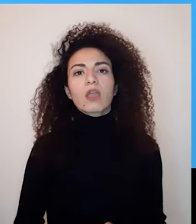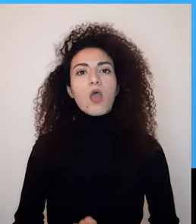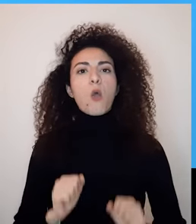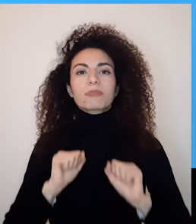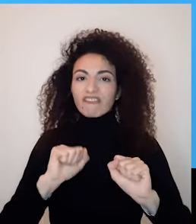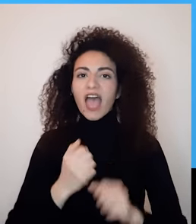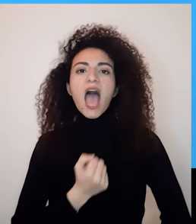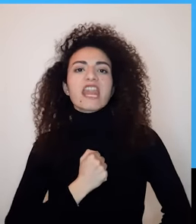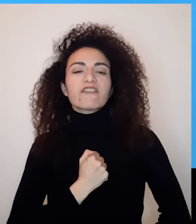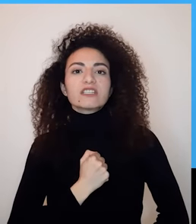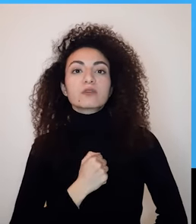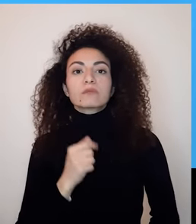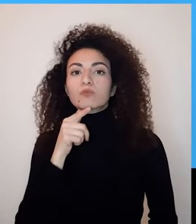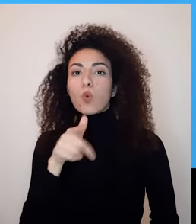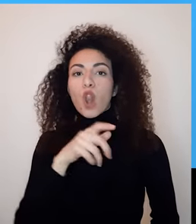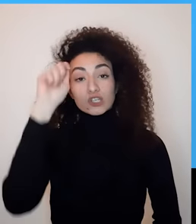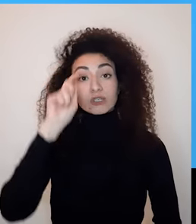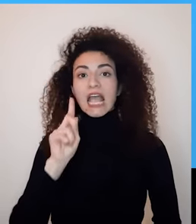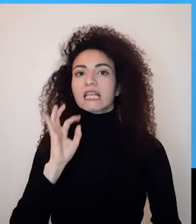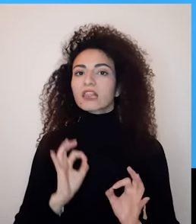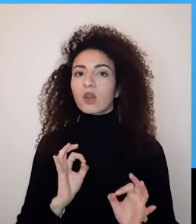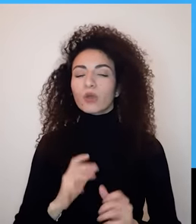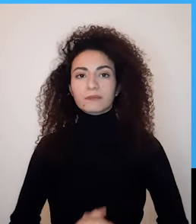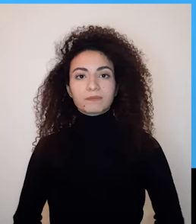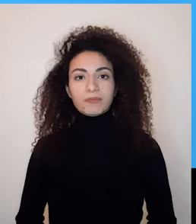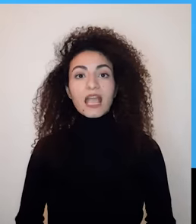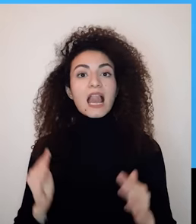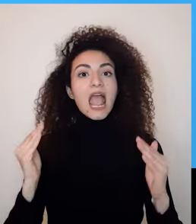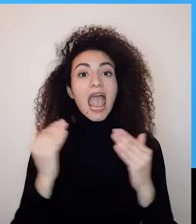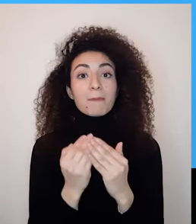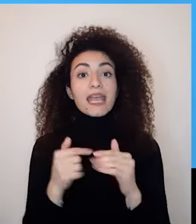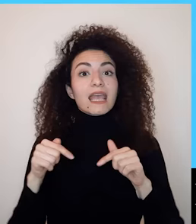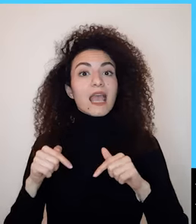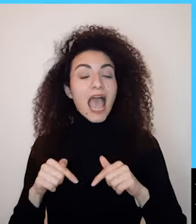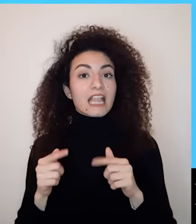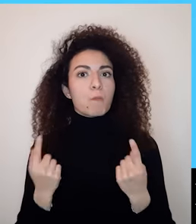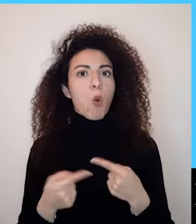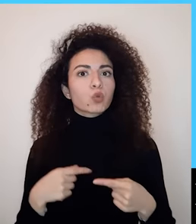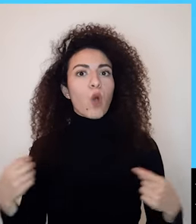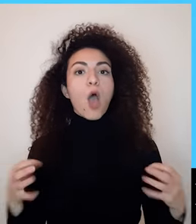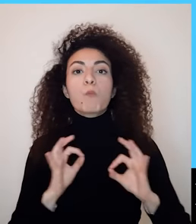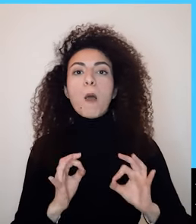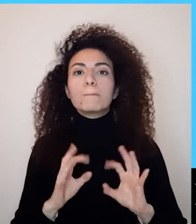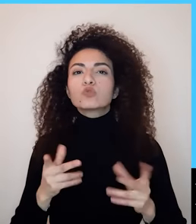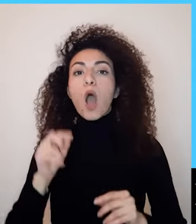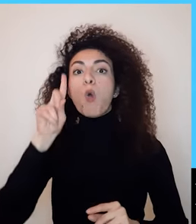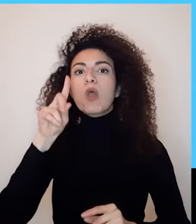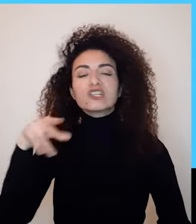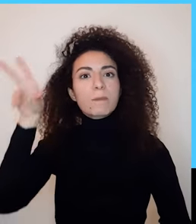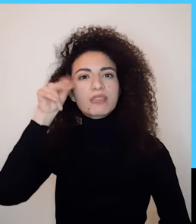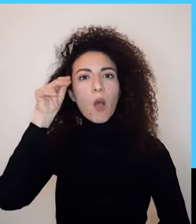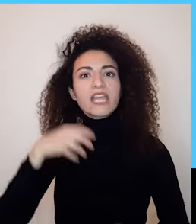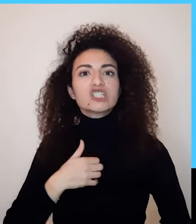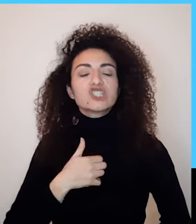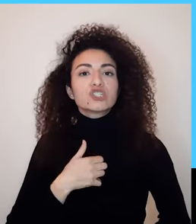المناسب لوضع حد لهالتحرش والدفاع عن نفسك والتبليغ إذا لزم الأمر. تأمين الحماية اللازمة بهذا الإطار